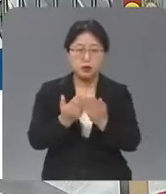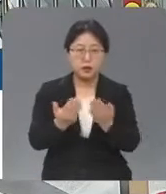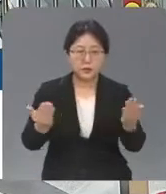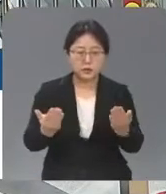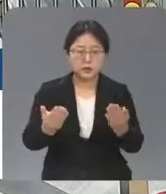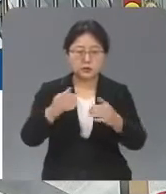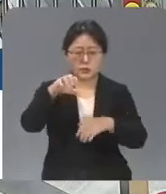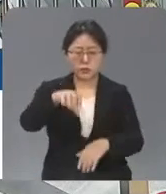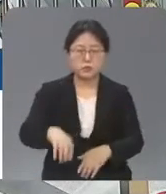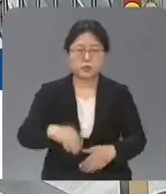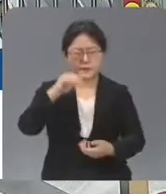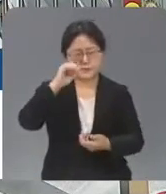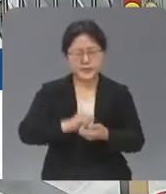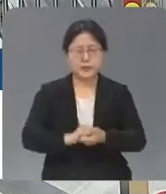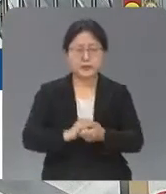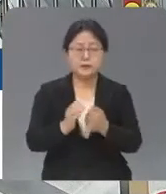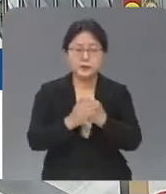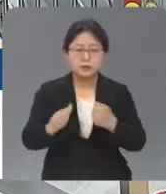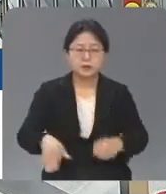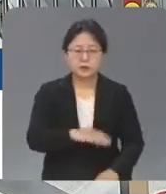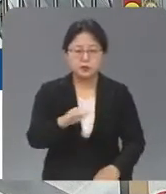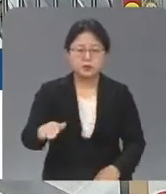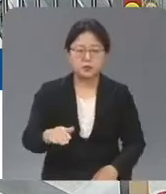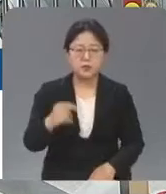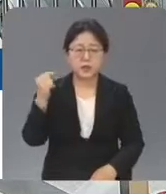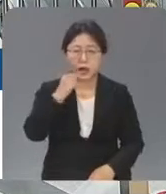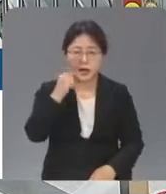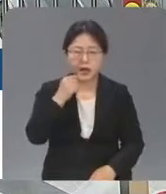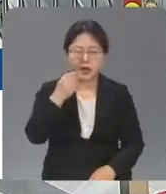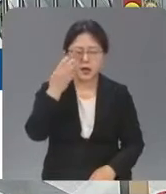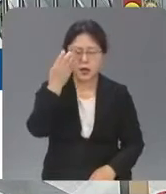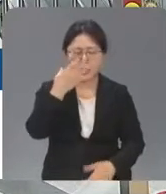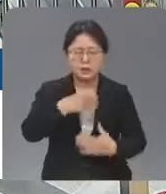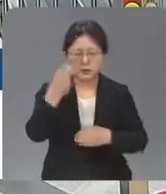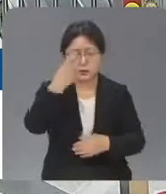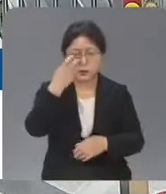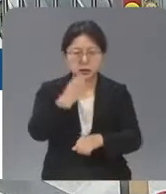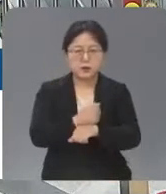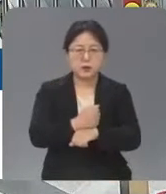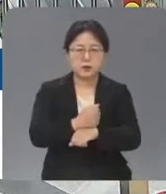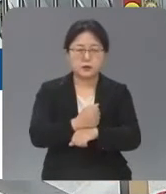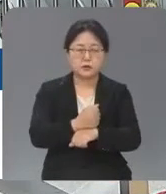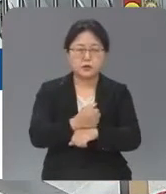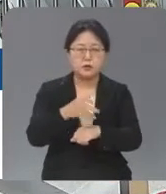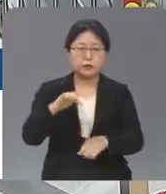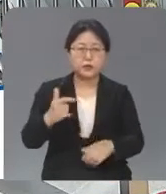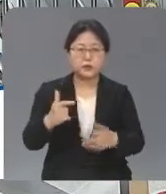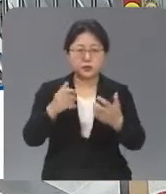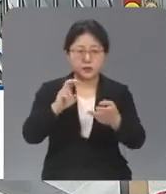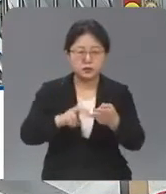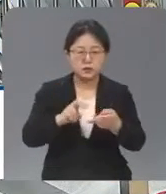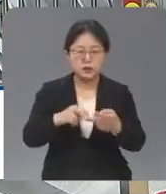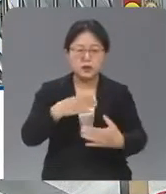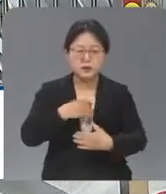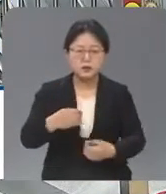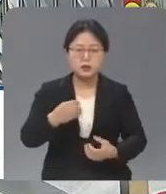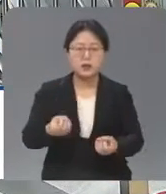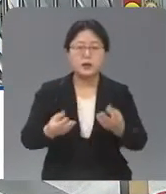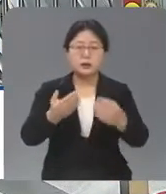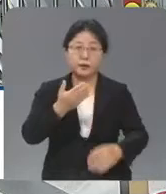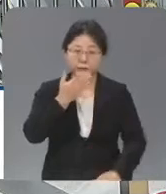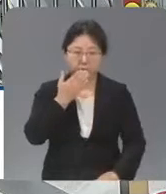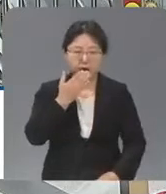층고에다 환기 시스템, 철저한 방역 등 안전한 장소라는 장점을 적극적으로 알린 마케팅 전략도